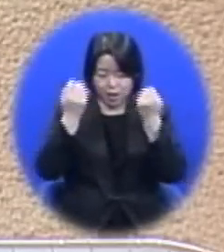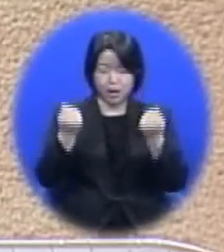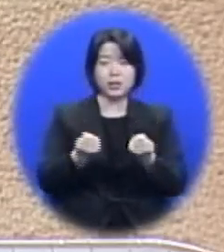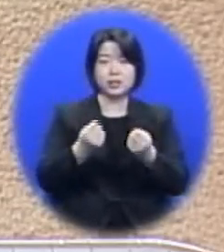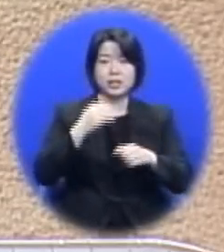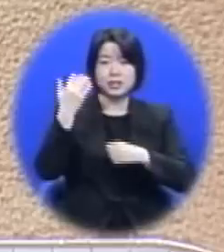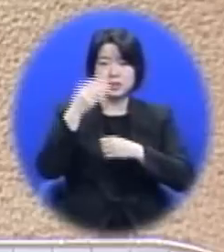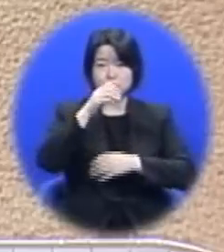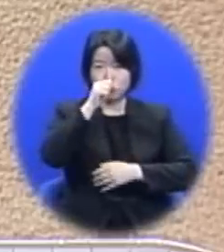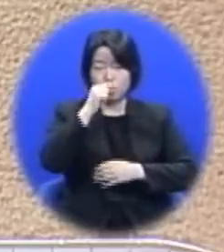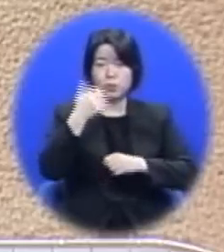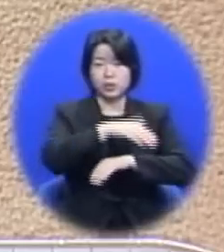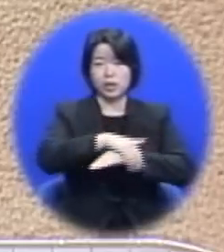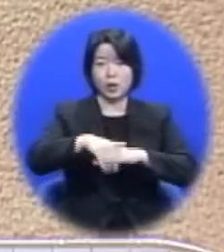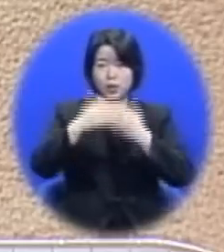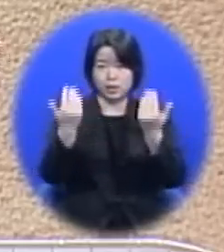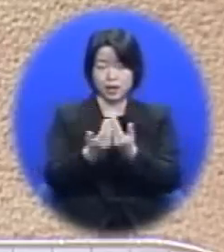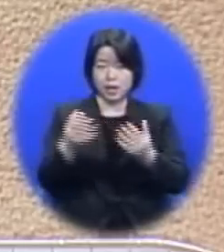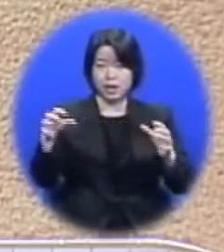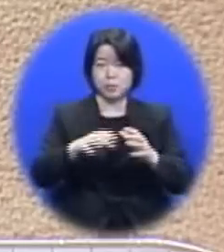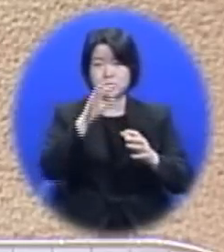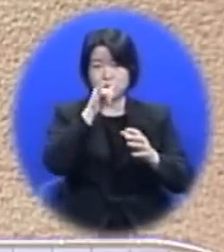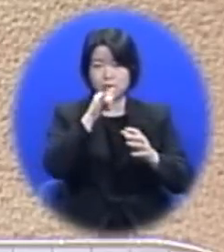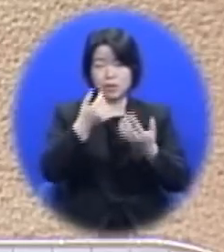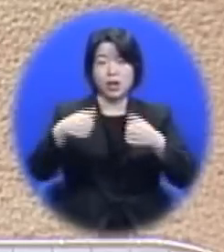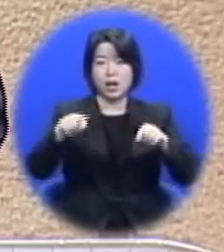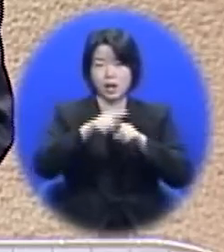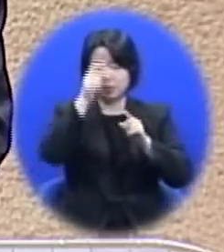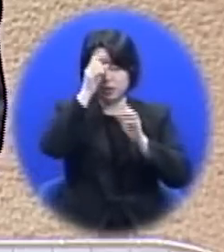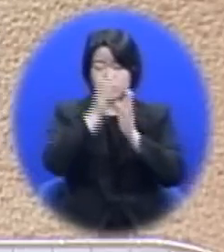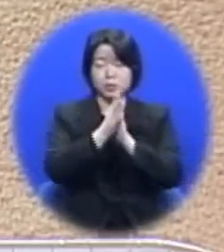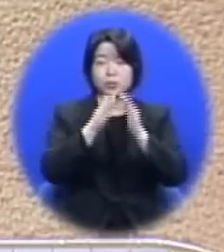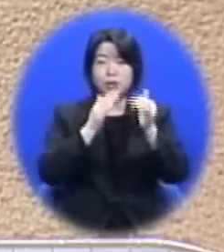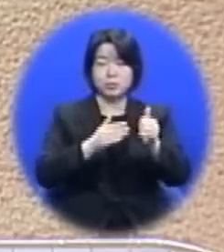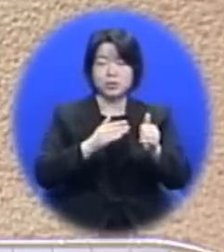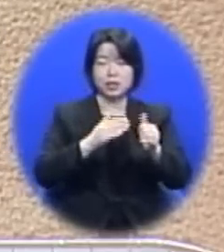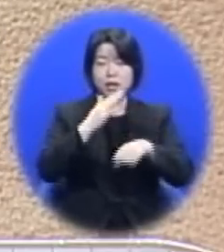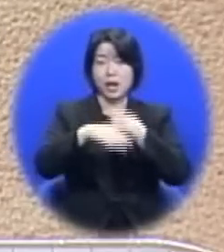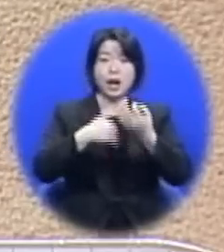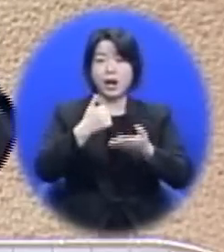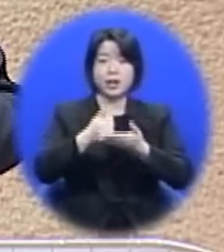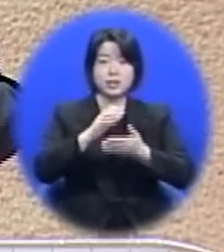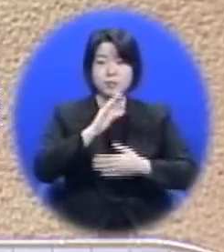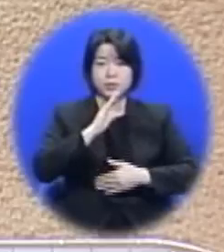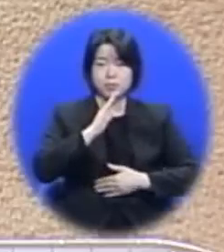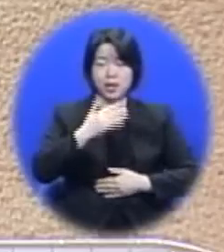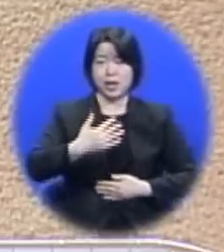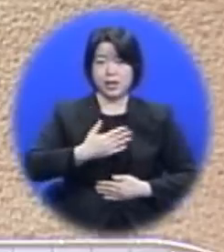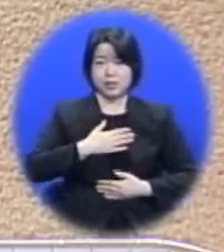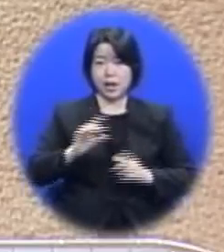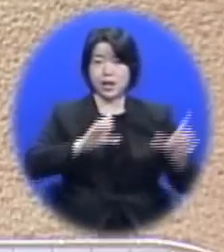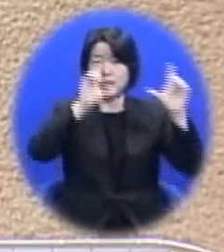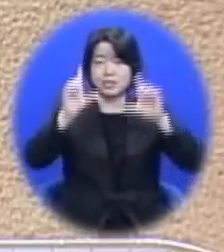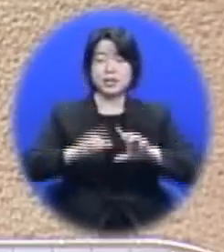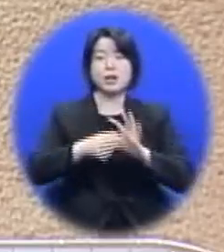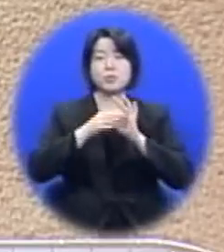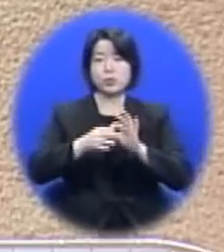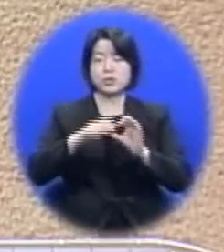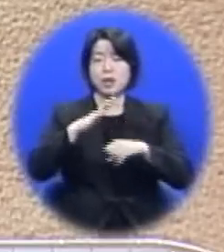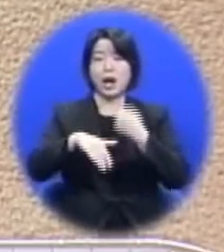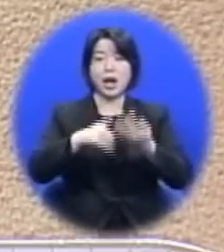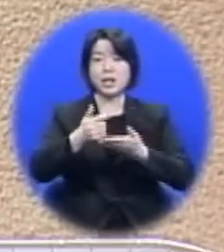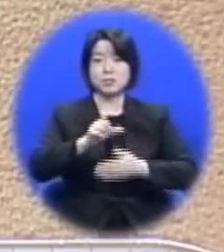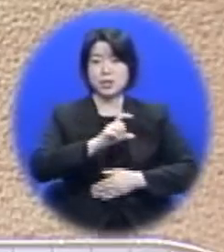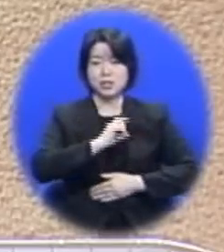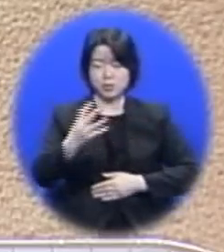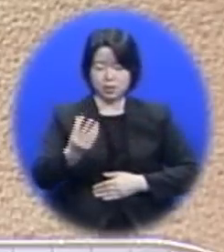들어있습니다. 우리 이 시간 같이 기도합시다. 하나님, 정말 나의 삶을 통하여 하나님의